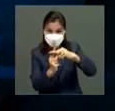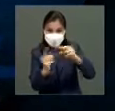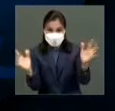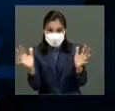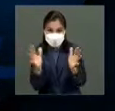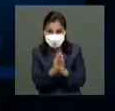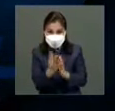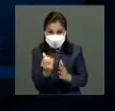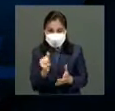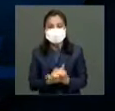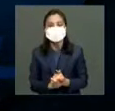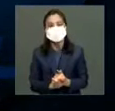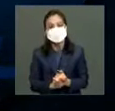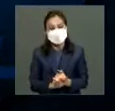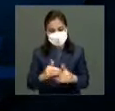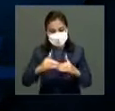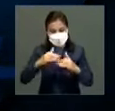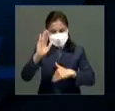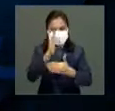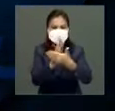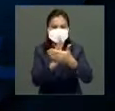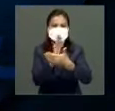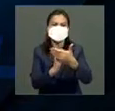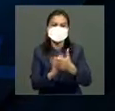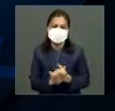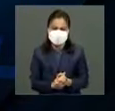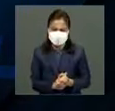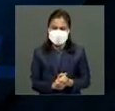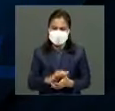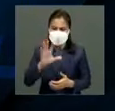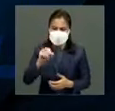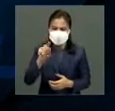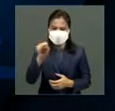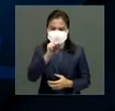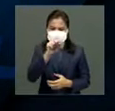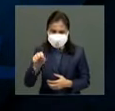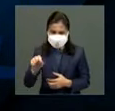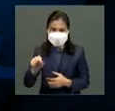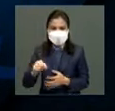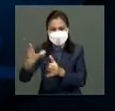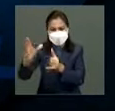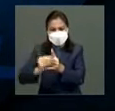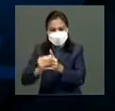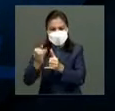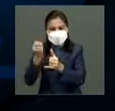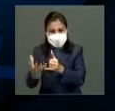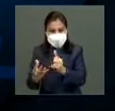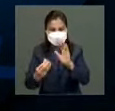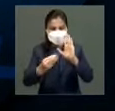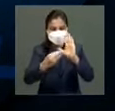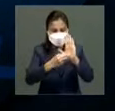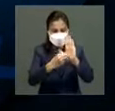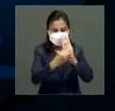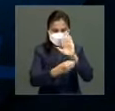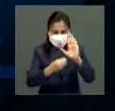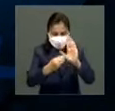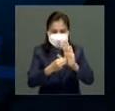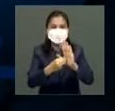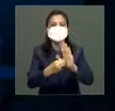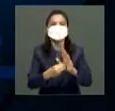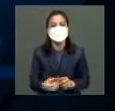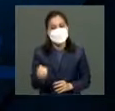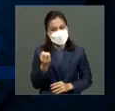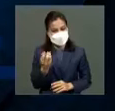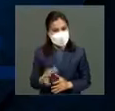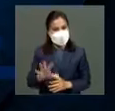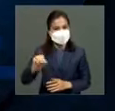กินกว่าครึ่งหนึ่งของประเทศไทยในหลายวันที่ผ่านมานี้เป็นเหตุที่ทำให้ท่านปศบคต้องมานั่งเป็นประธานหัว